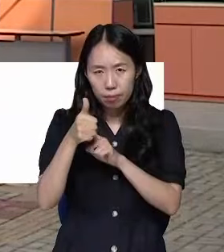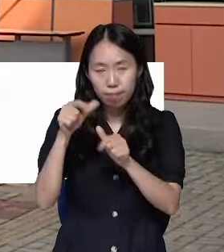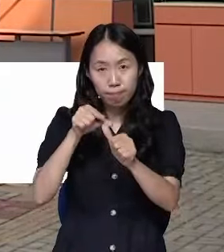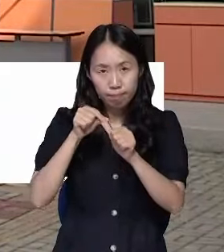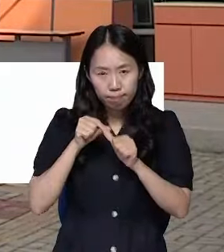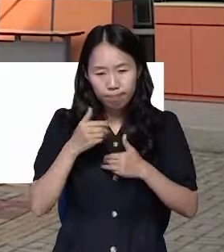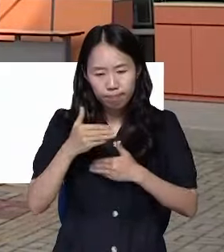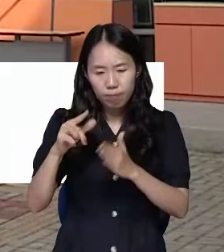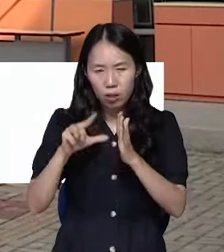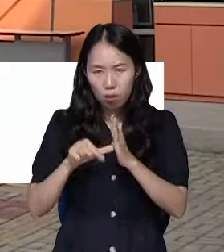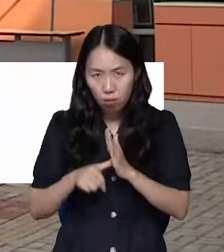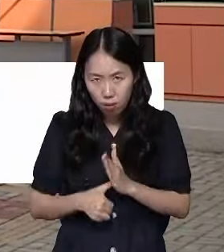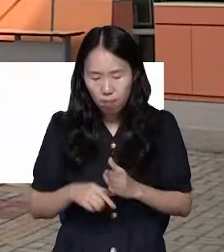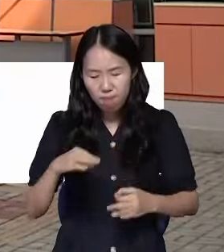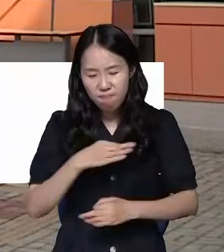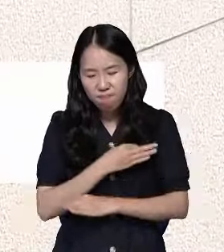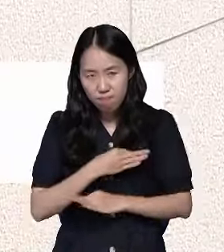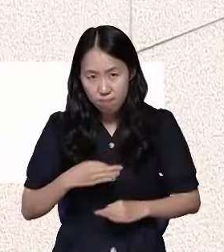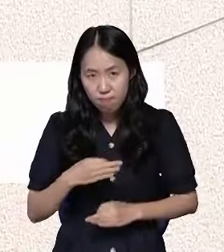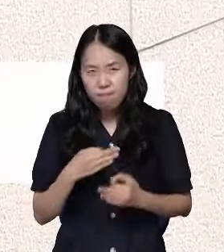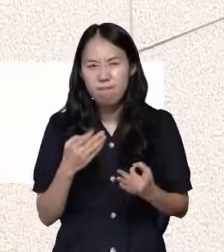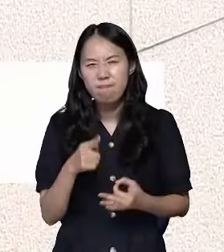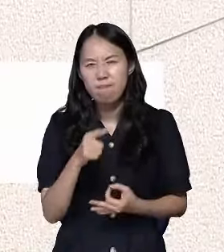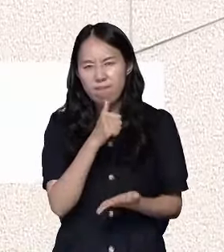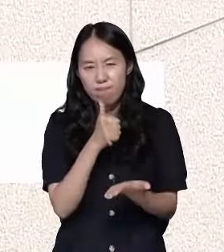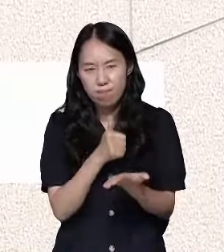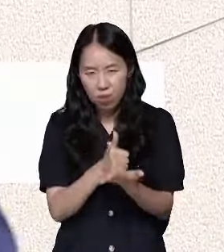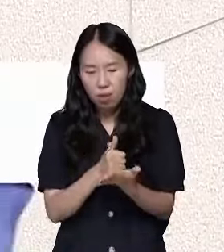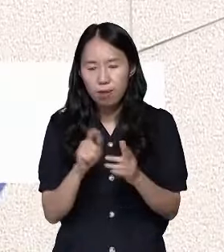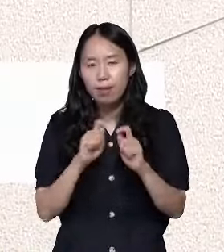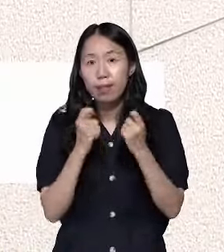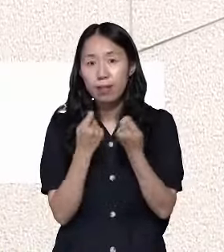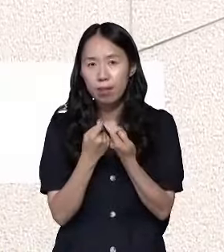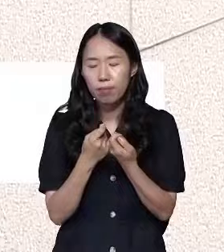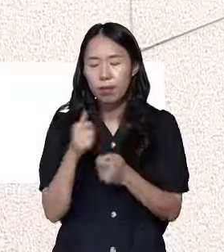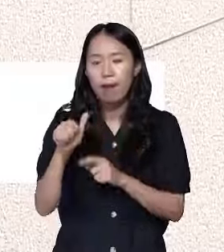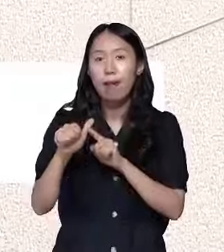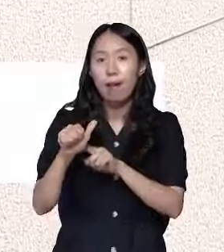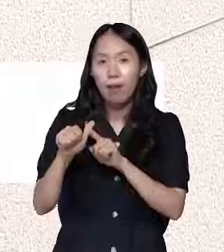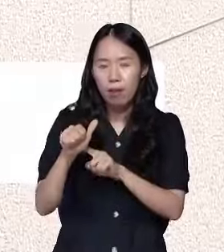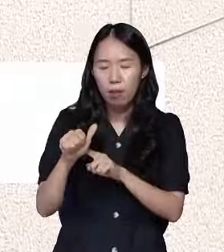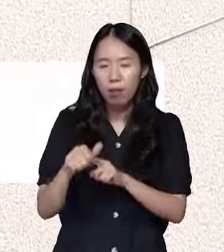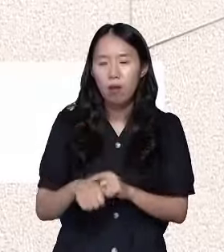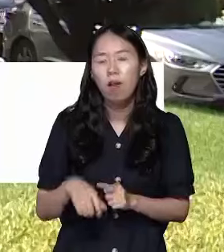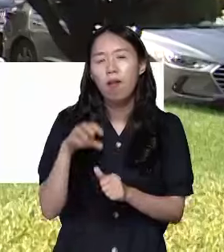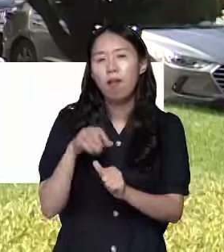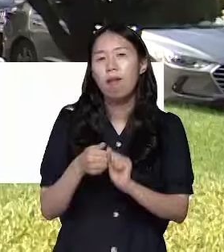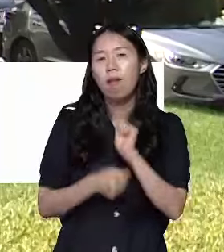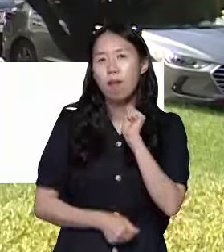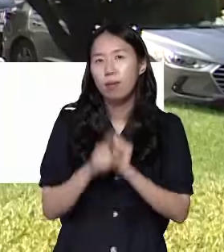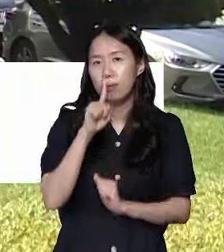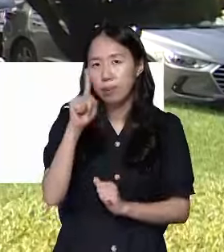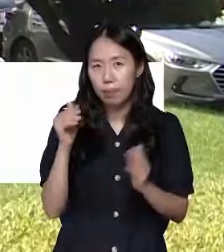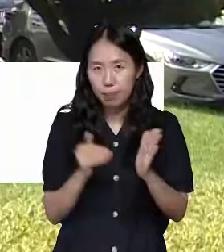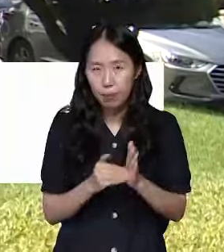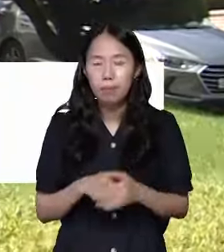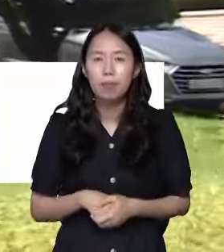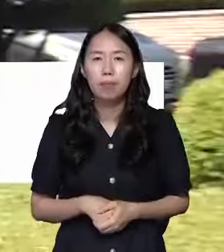과정에 부당한 영향력을 행사한 혐의로 팀장급 공무원 A씨에 대해 사전 구속영장을